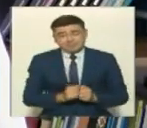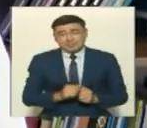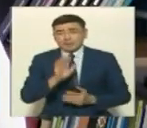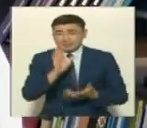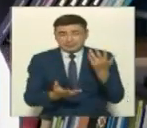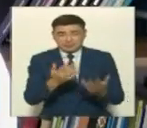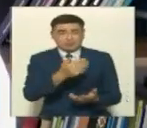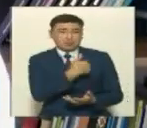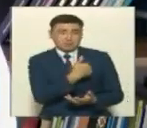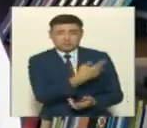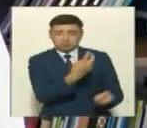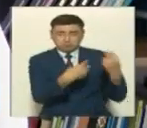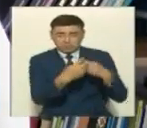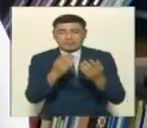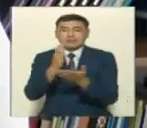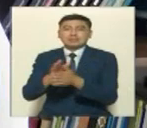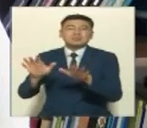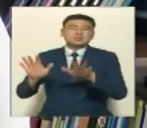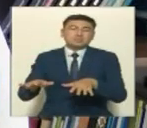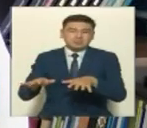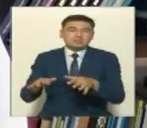келсе, онда кәм рұқсат етілген